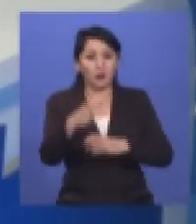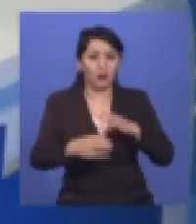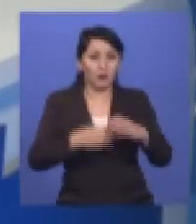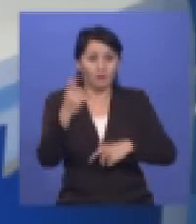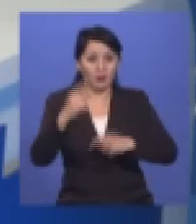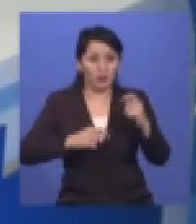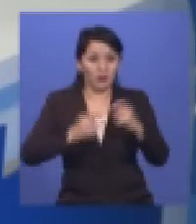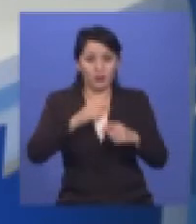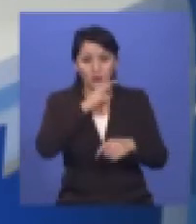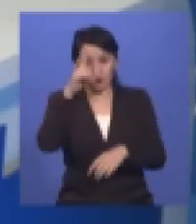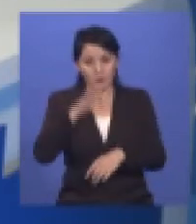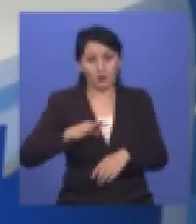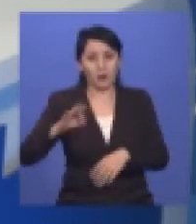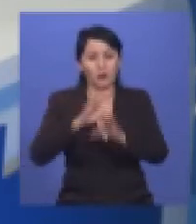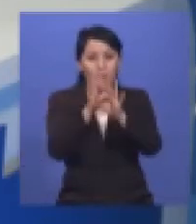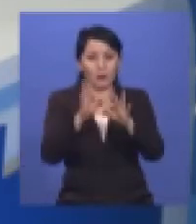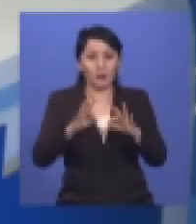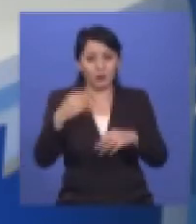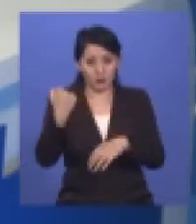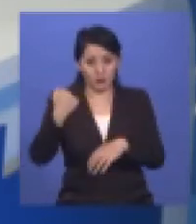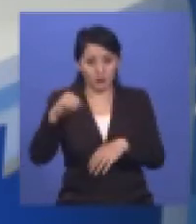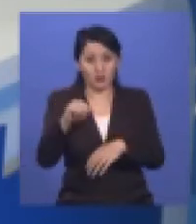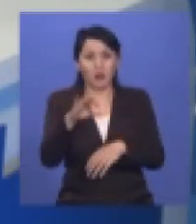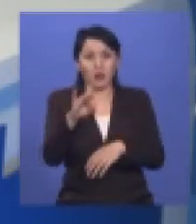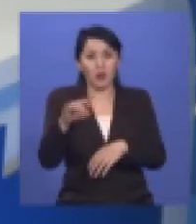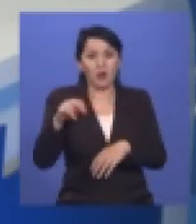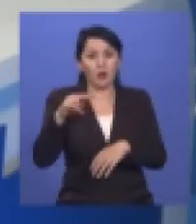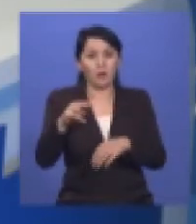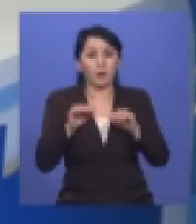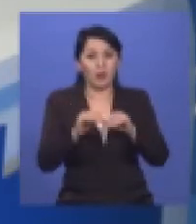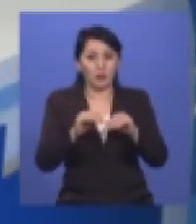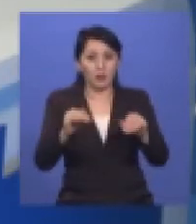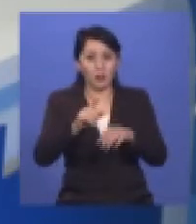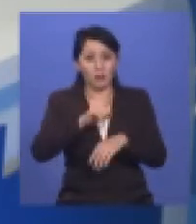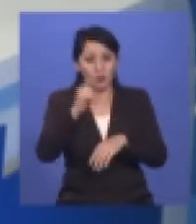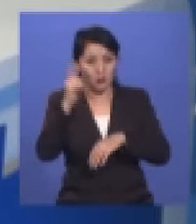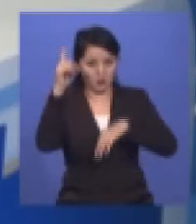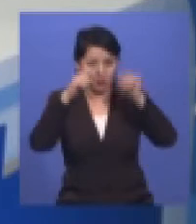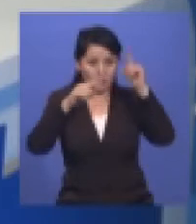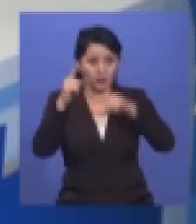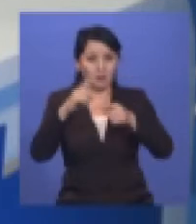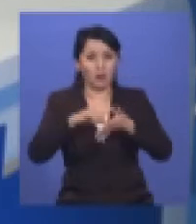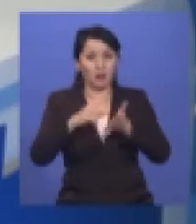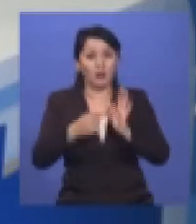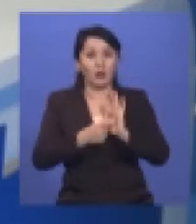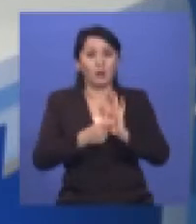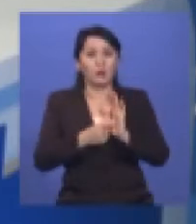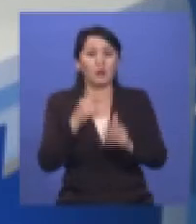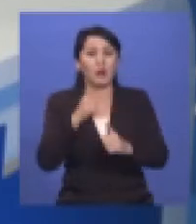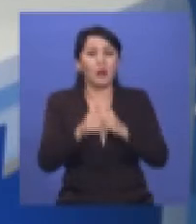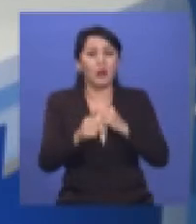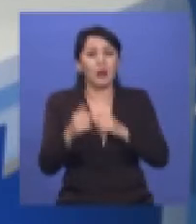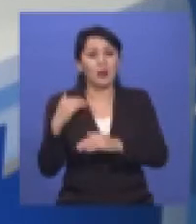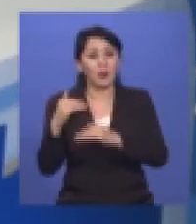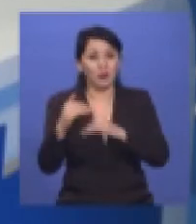конкурс фестивалінде солтүстік Қазақстандық өнерпаздар жеңіске жетті. Арт-класс балалар және жасөспірімдер шығармашылық шеберханасының